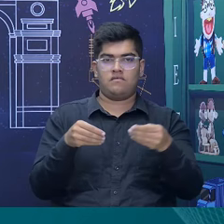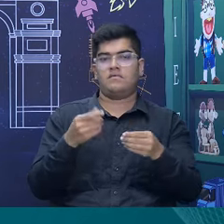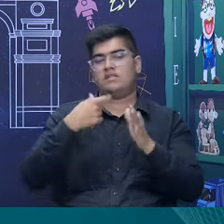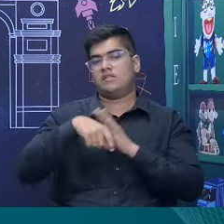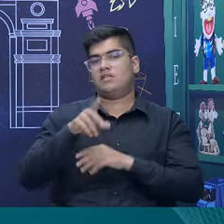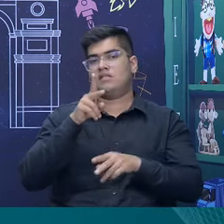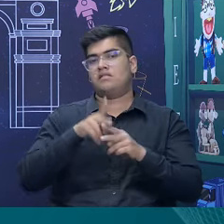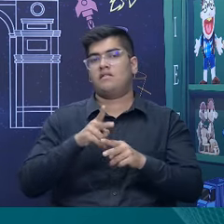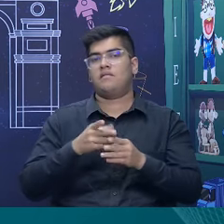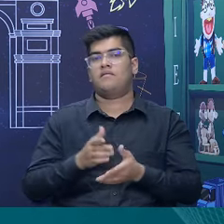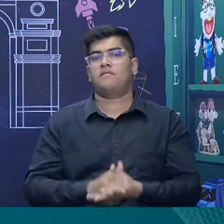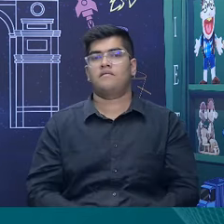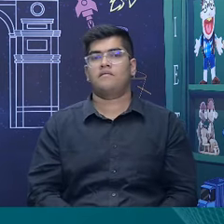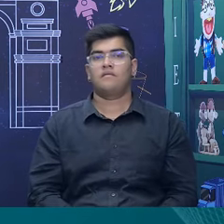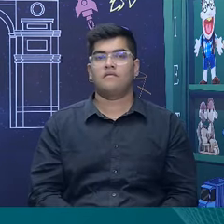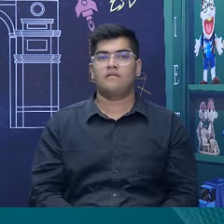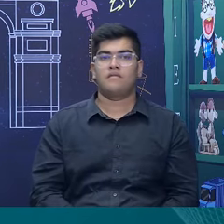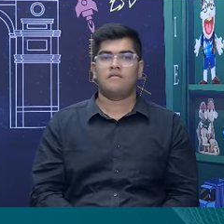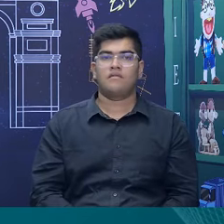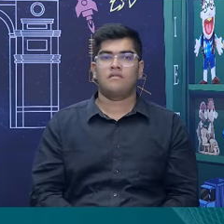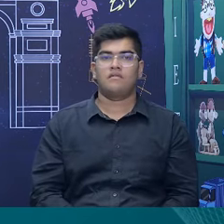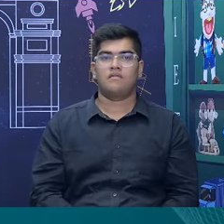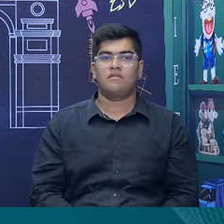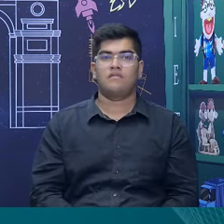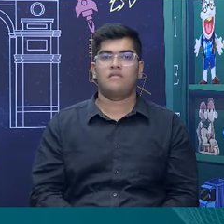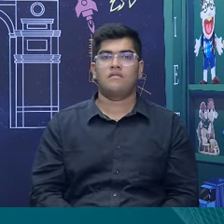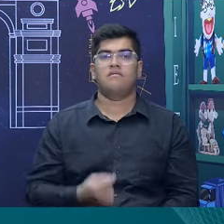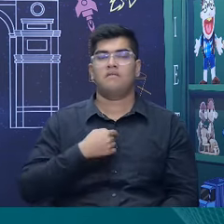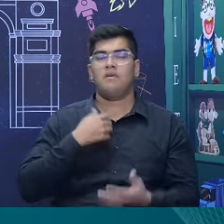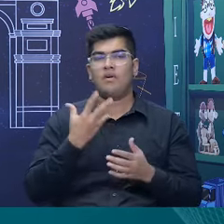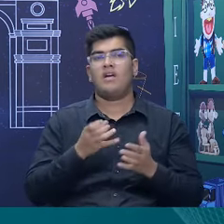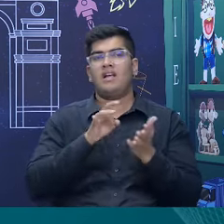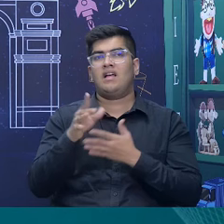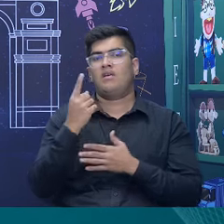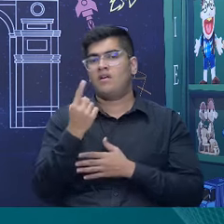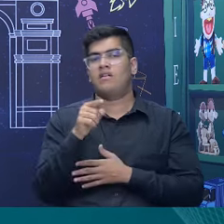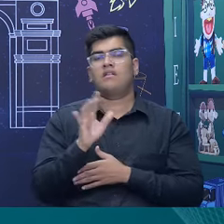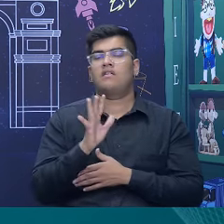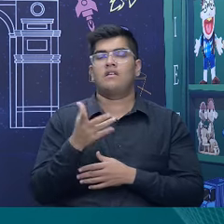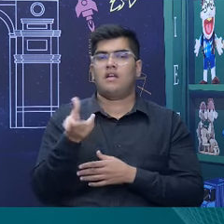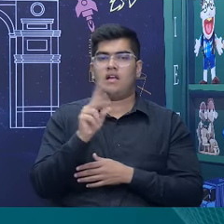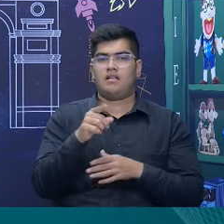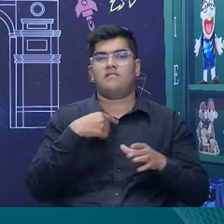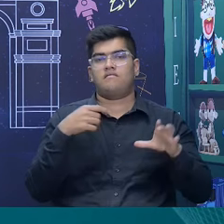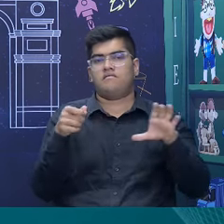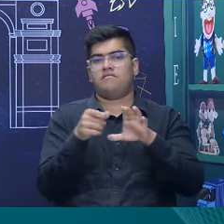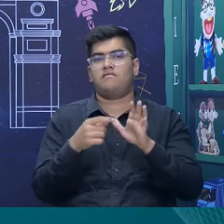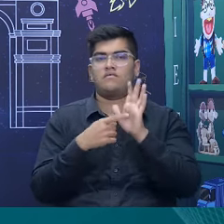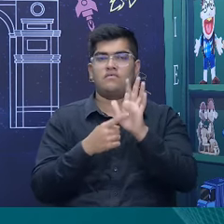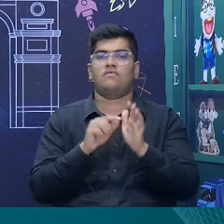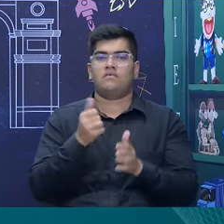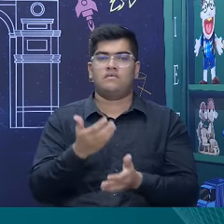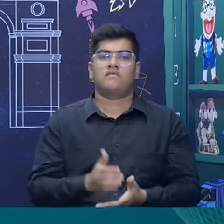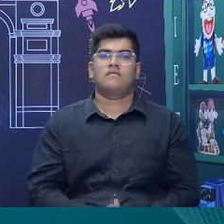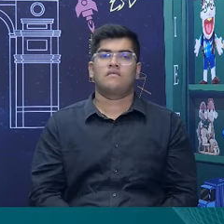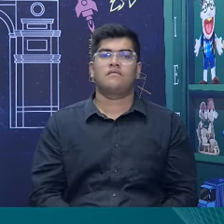बनाए ओ मुझे दोनों नहीं हटाने थे मुझे एक ही हटाना था कोई बात नहीं हम दोबारा यहां पर प्लेस कर देते हैं सो यहां पर जो